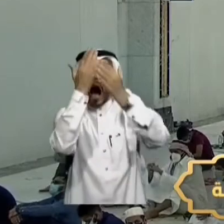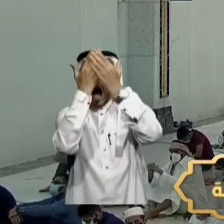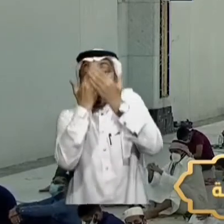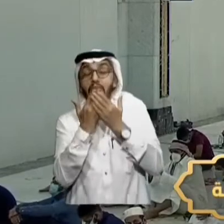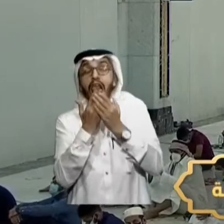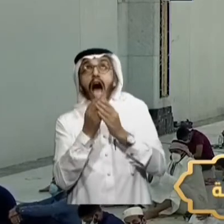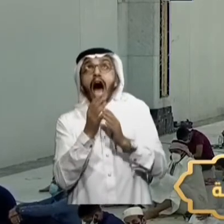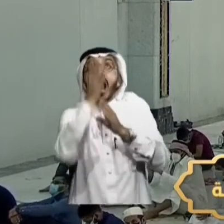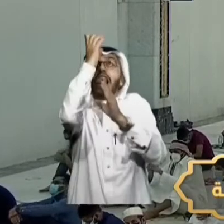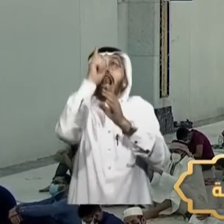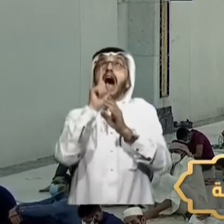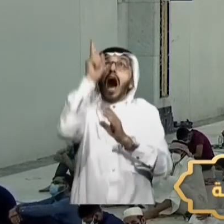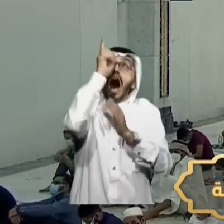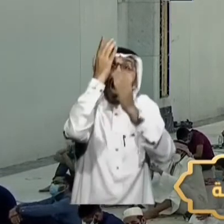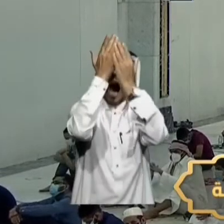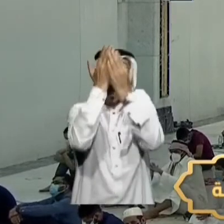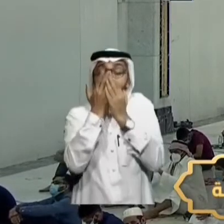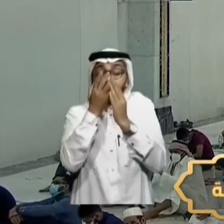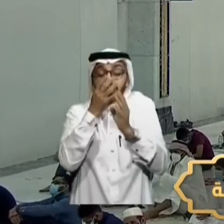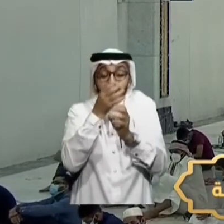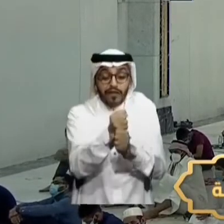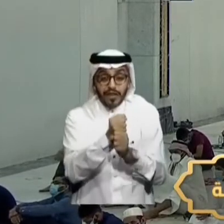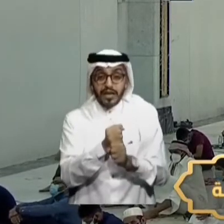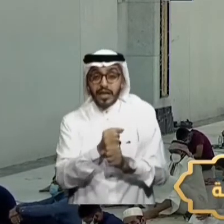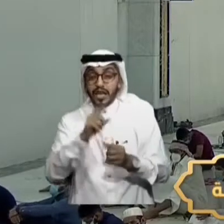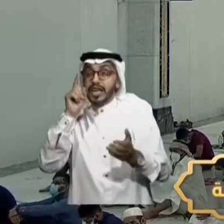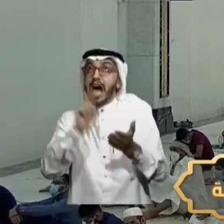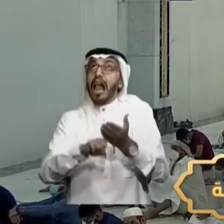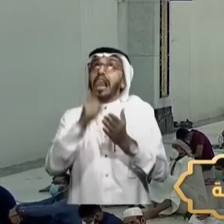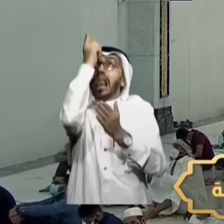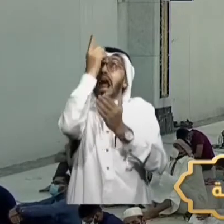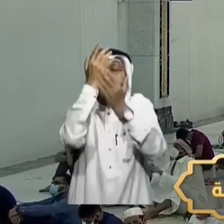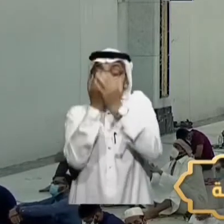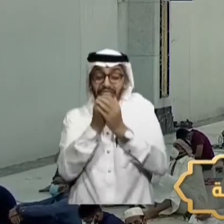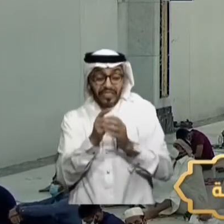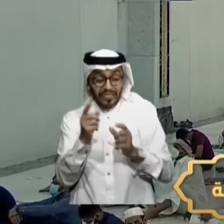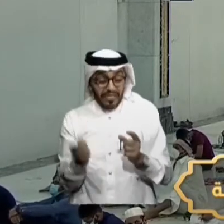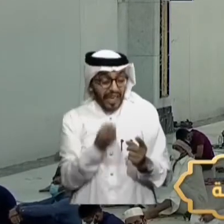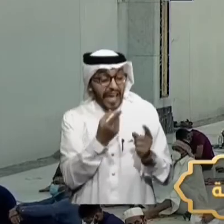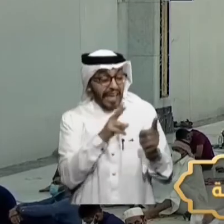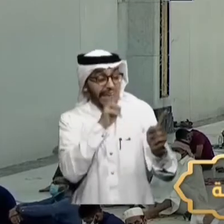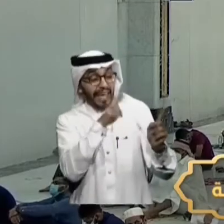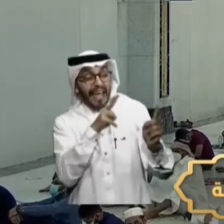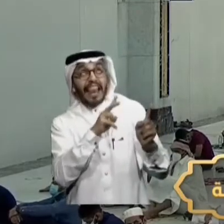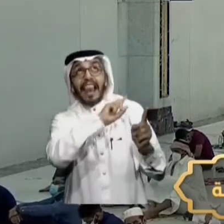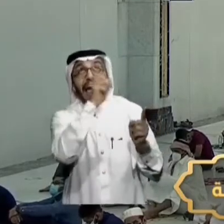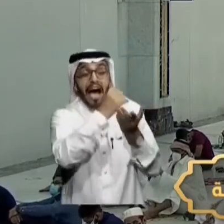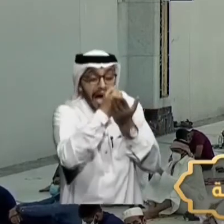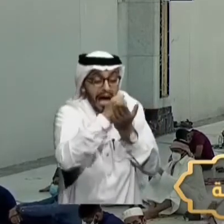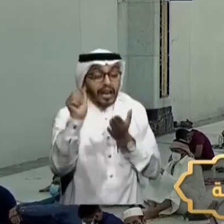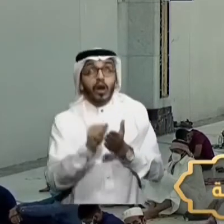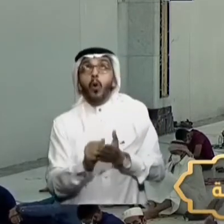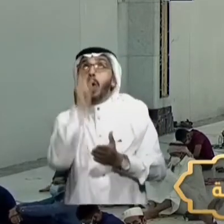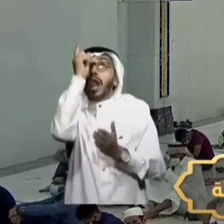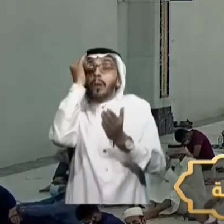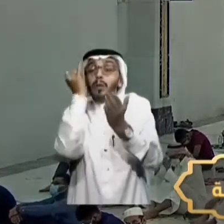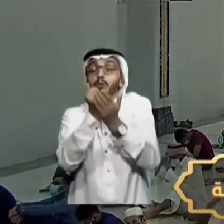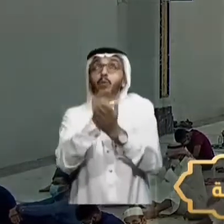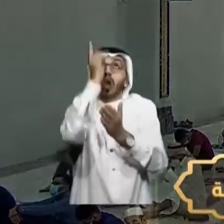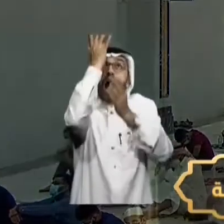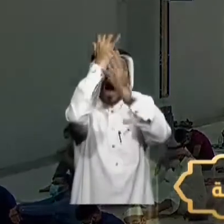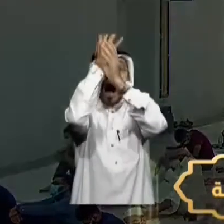تنصروه، فقد نصره الله: إنا كفيناك المستهزئين، والله غالب على